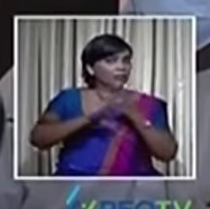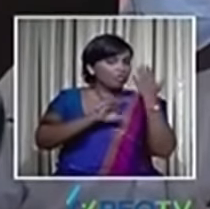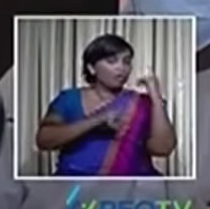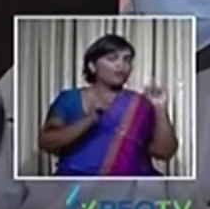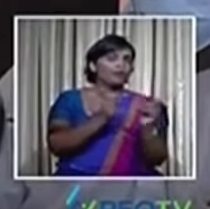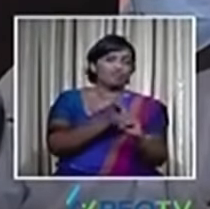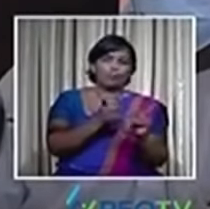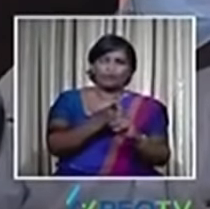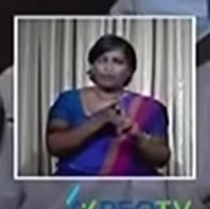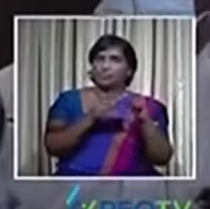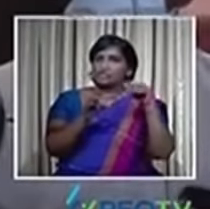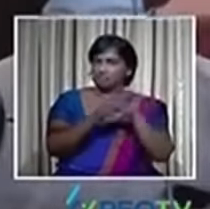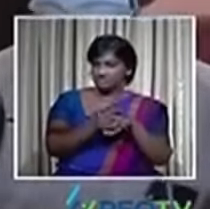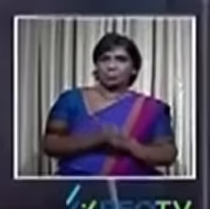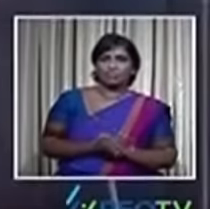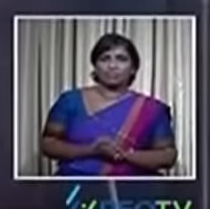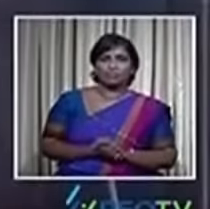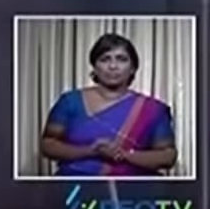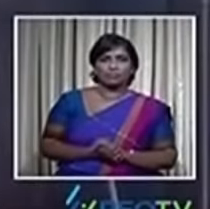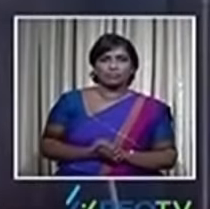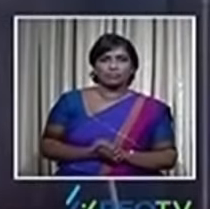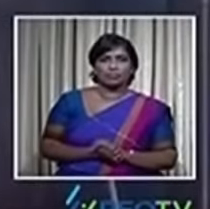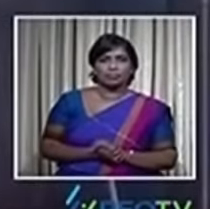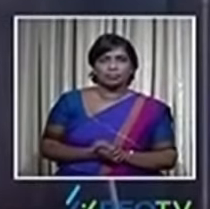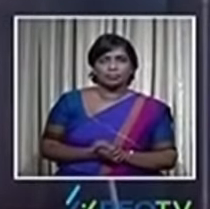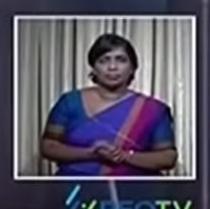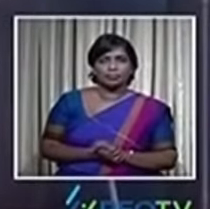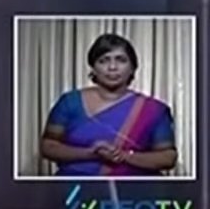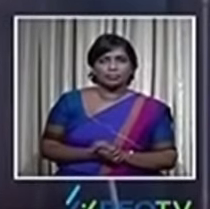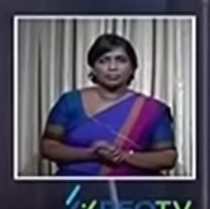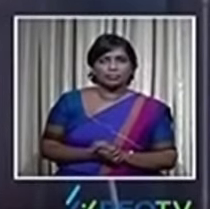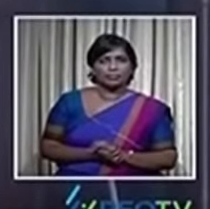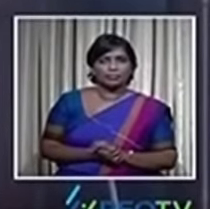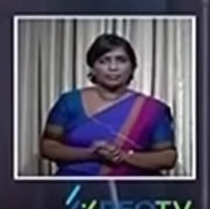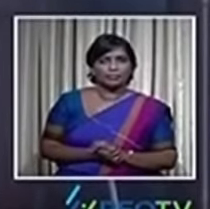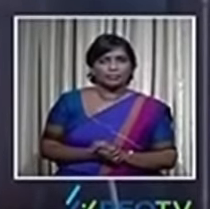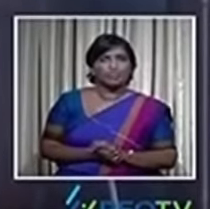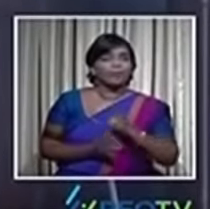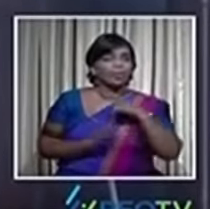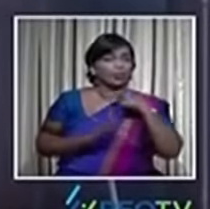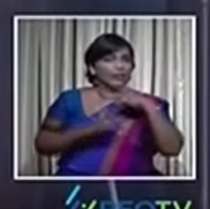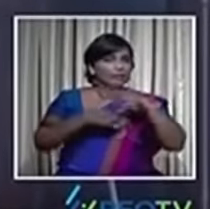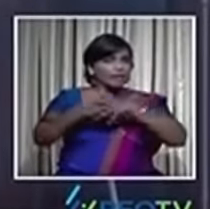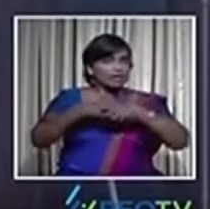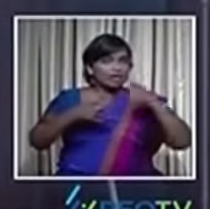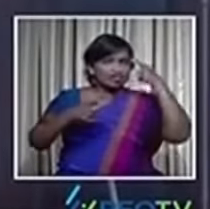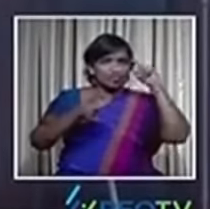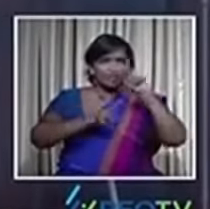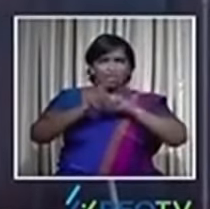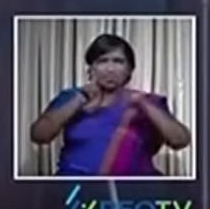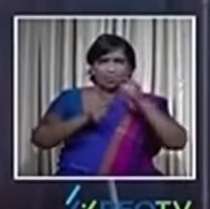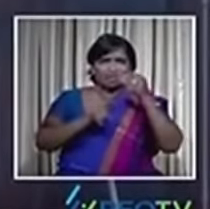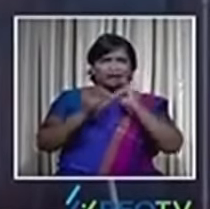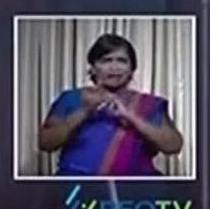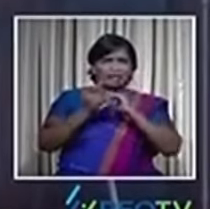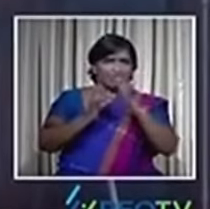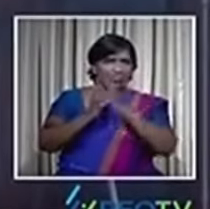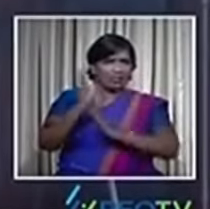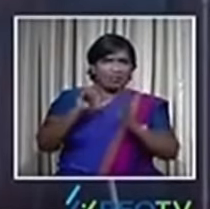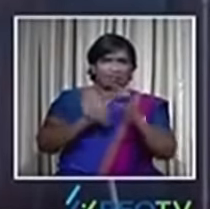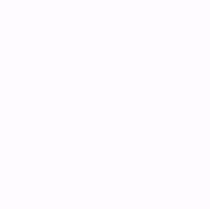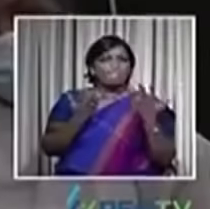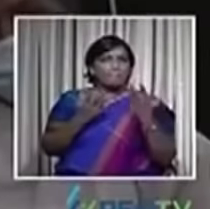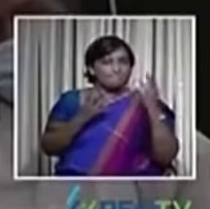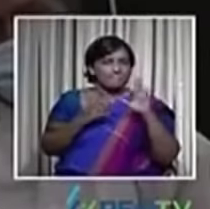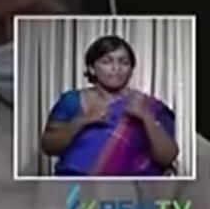விடுதலைக்காக ஒரு இனம் போராடி கொண்டிருந்தது. இனவாதம் பற்றி பேசுகின்ற ஸ்ரீதரன் அவர்கள் மலைய மக்களை வடக்கத்தியார் என்று பேசியதை மறுக்க